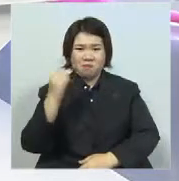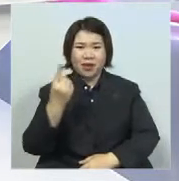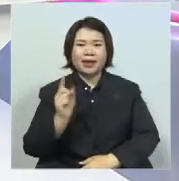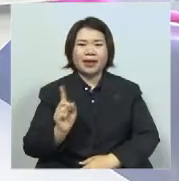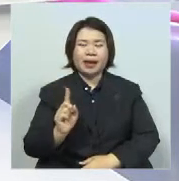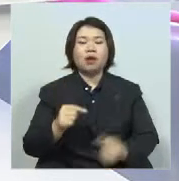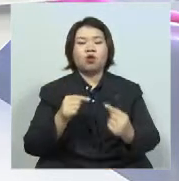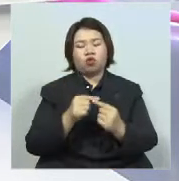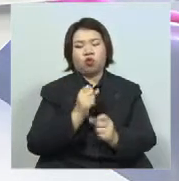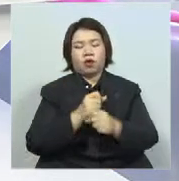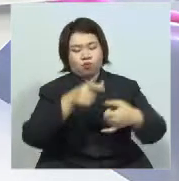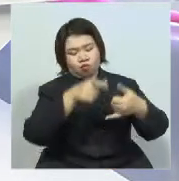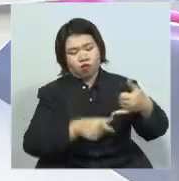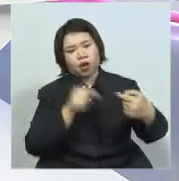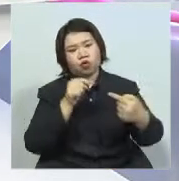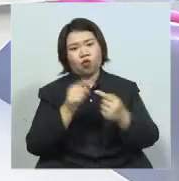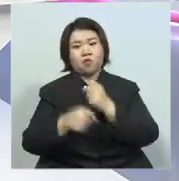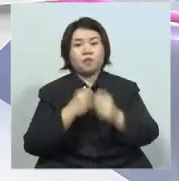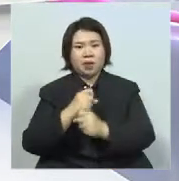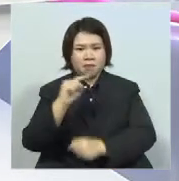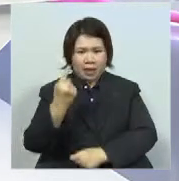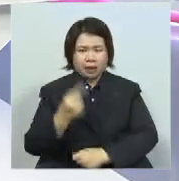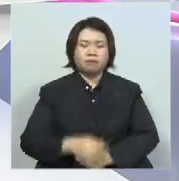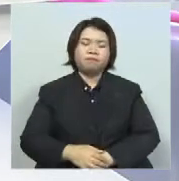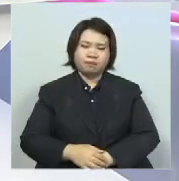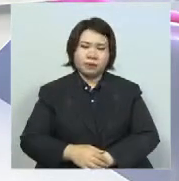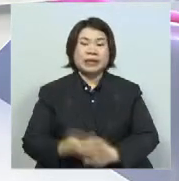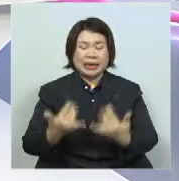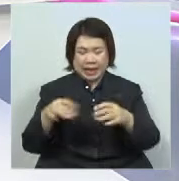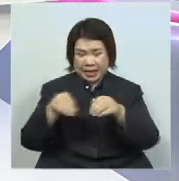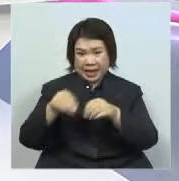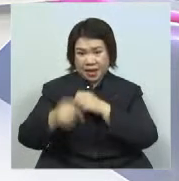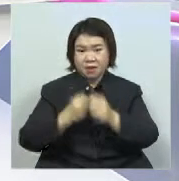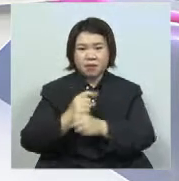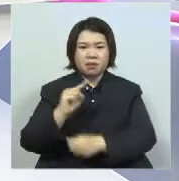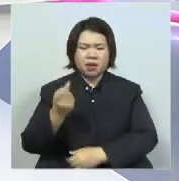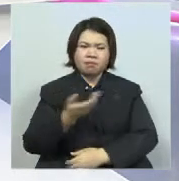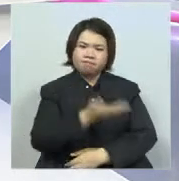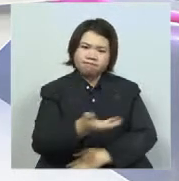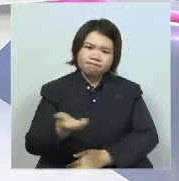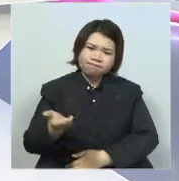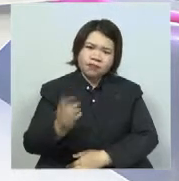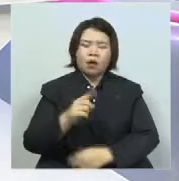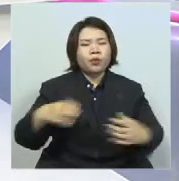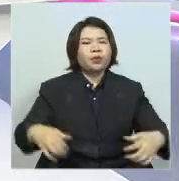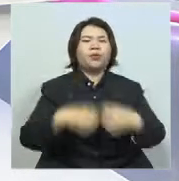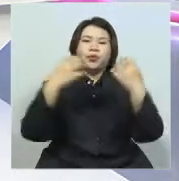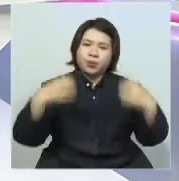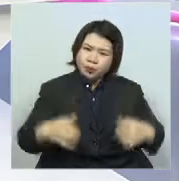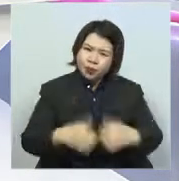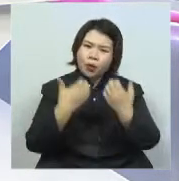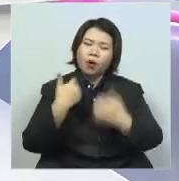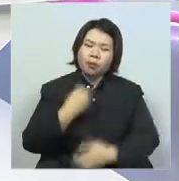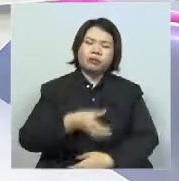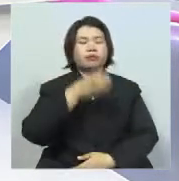ำหรับการปฏิบัติตนในช่วงเทศกาลปีใหม่นะคะตอนถึงเทศกาลแบบนี้หลายๆคนเนี่ยก็จะไปฉลองกันนะคะ